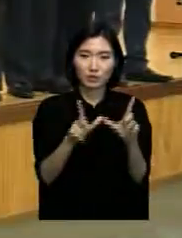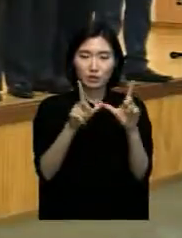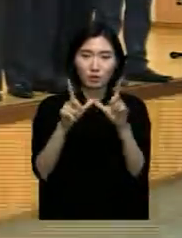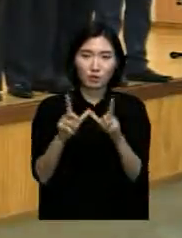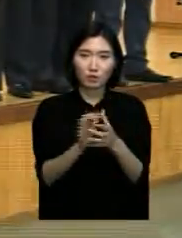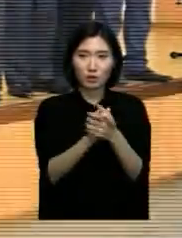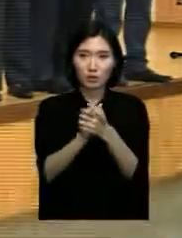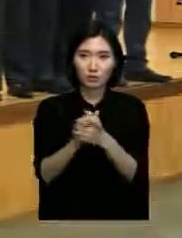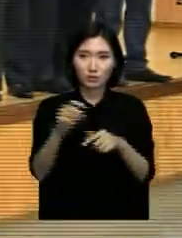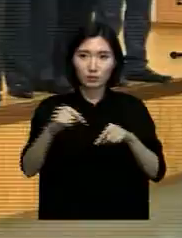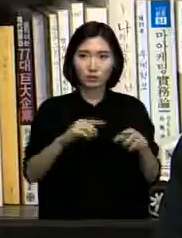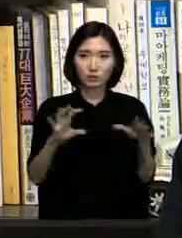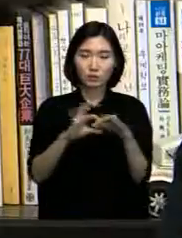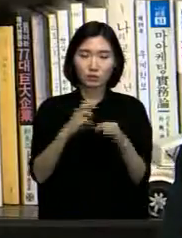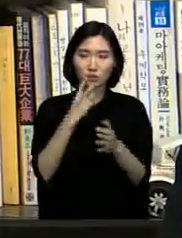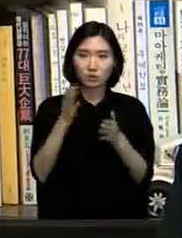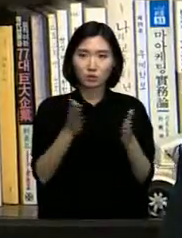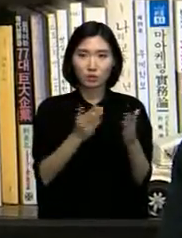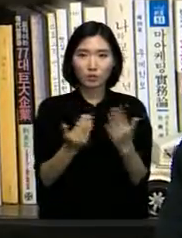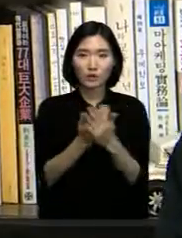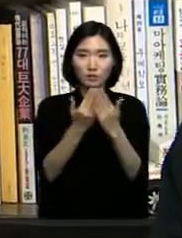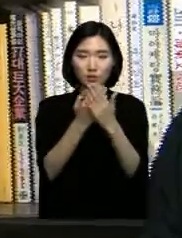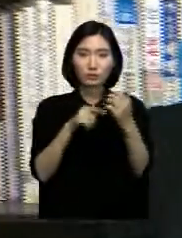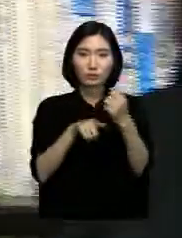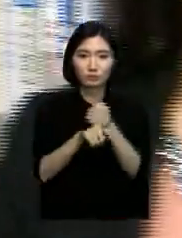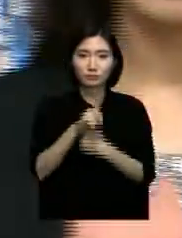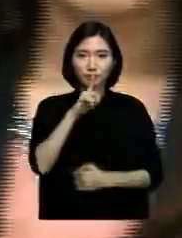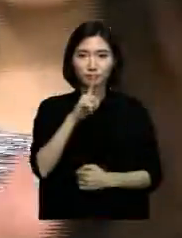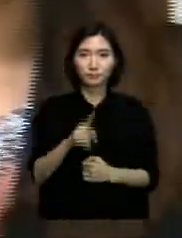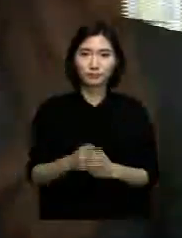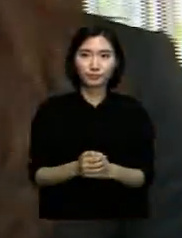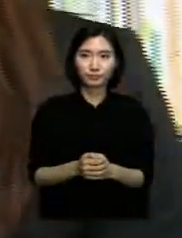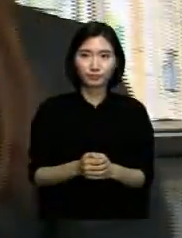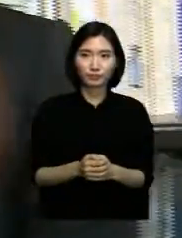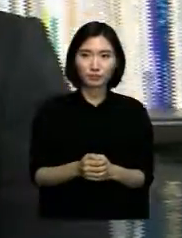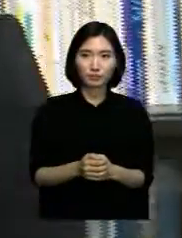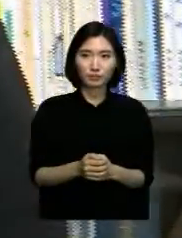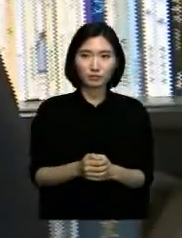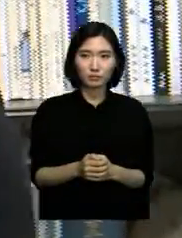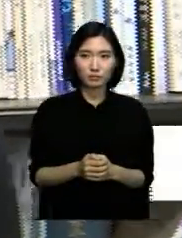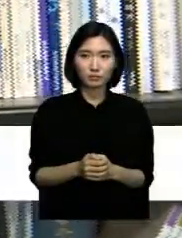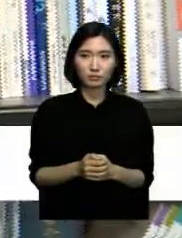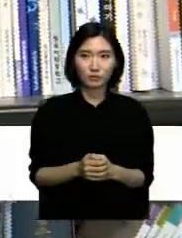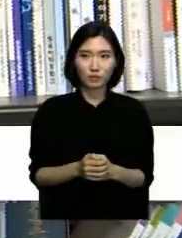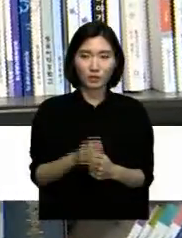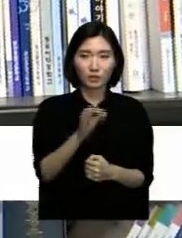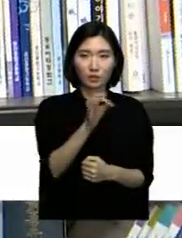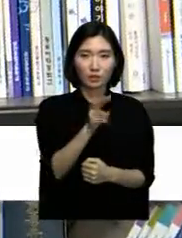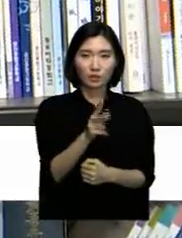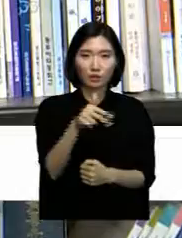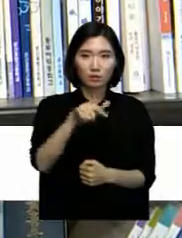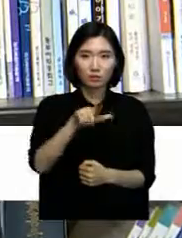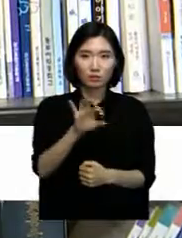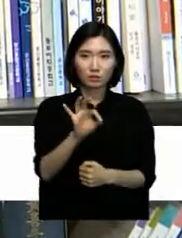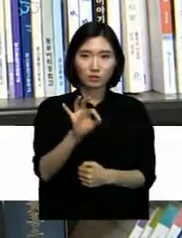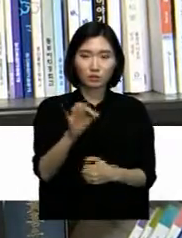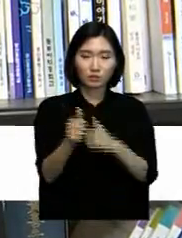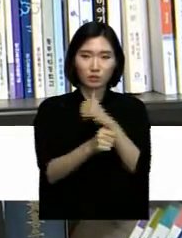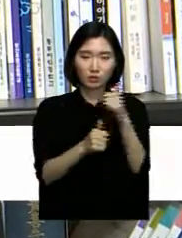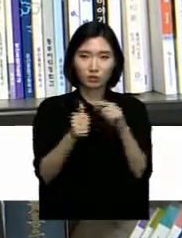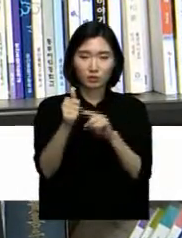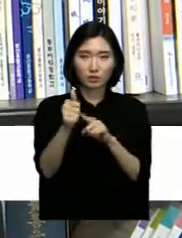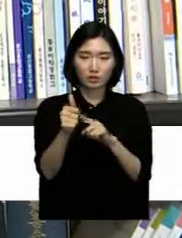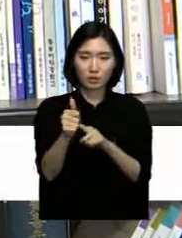통해 경기도를 발전시키자는 의미입니다. 네. 그렇다면 연정위원장의 권한